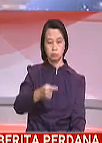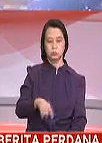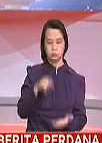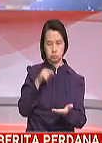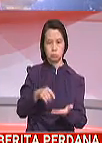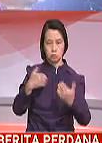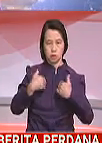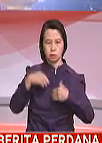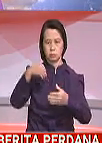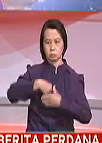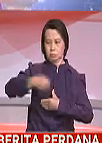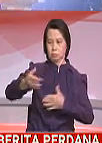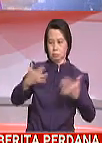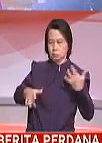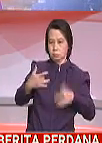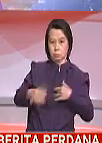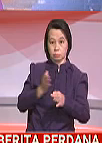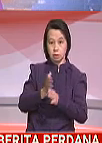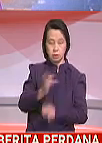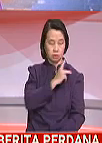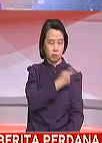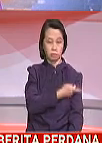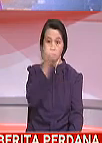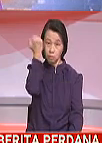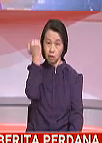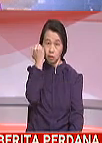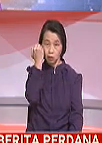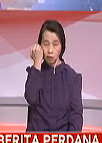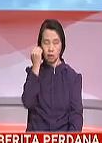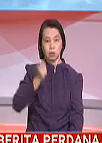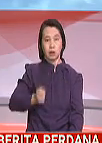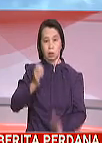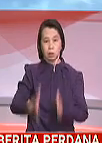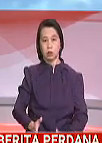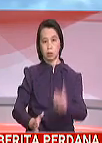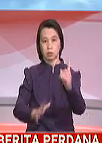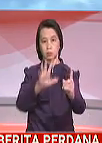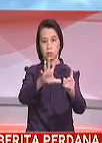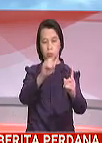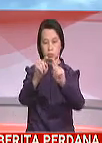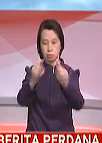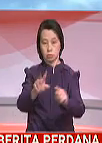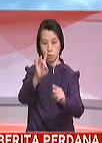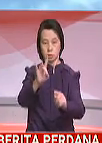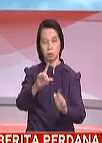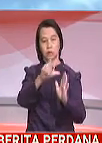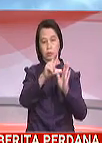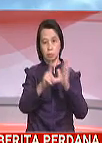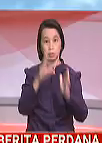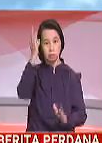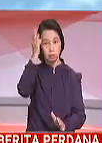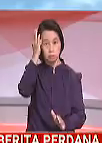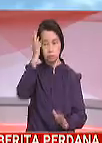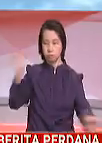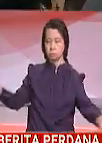itu berada di luar bidang kuasa mahkamah. Jelas beliau, perkara 150-8 Perlembagaan Persekutuan